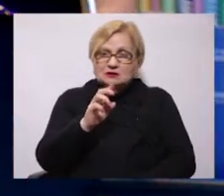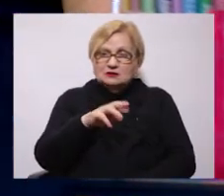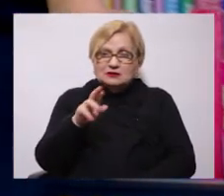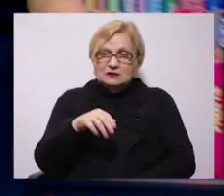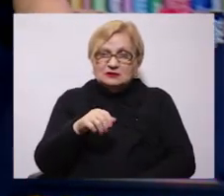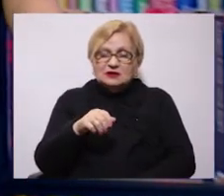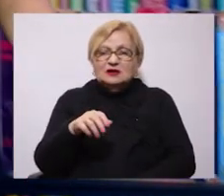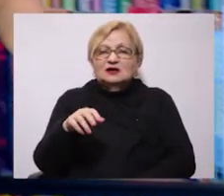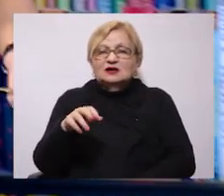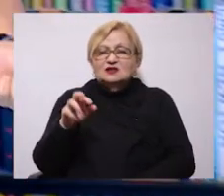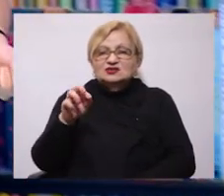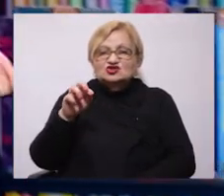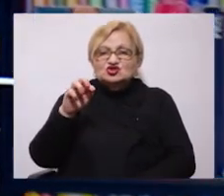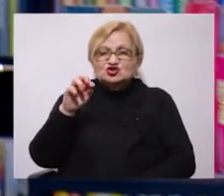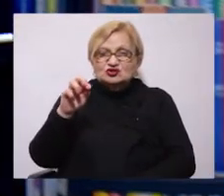ჭ